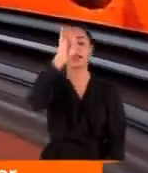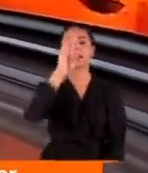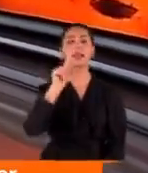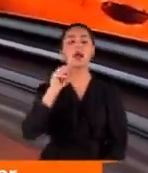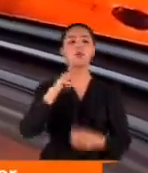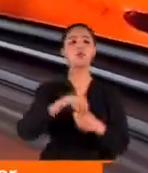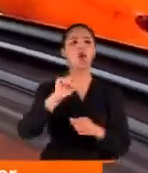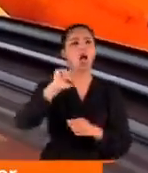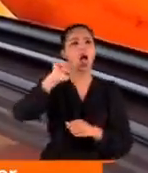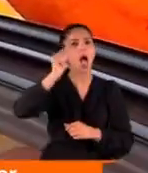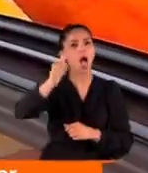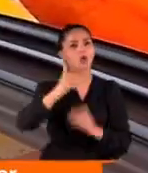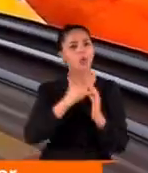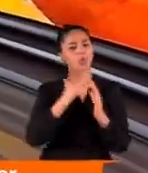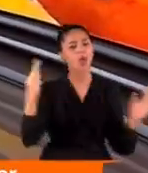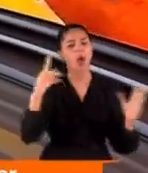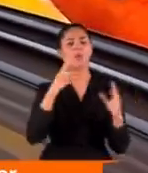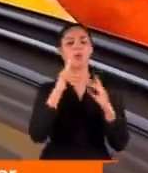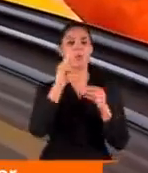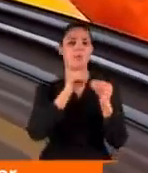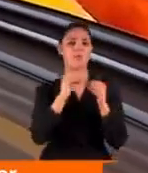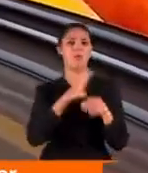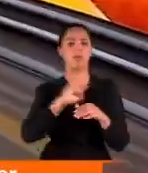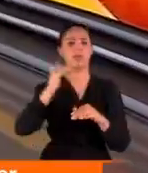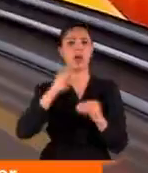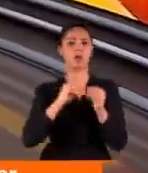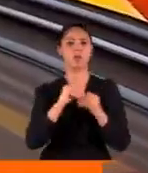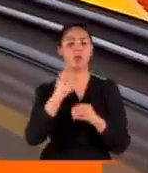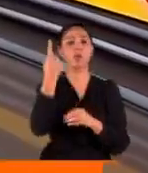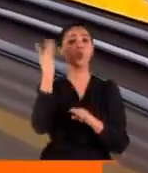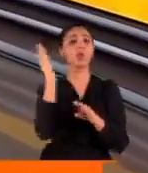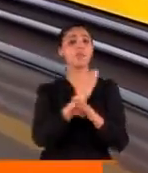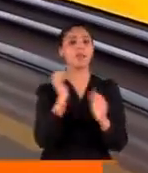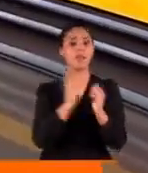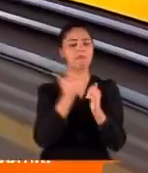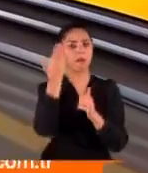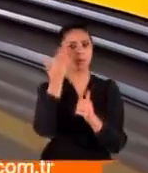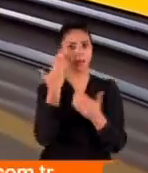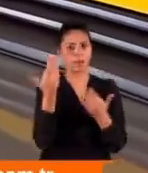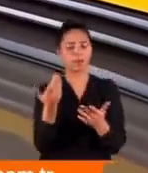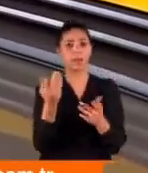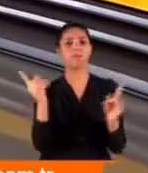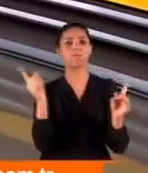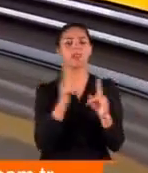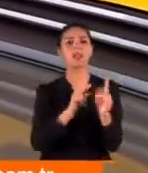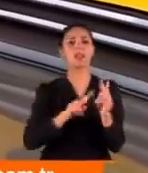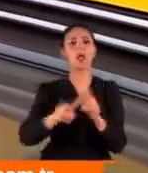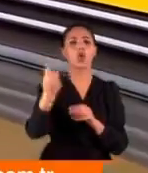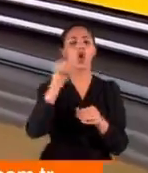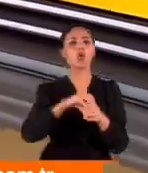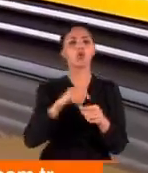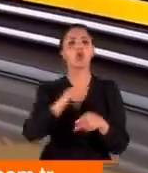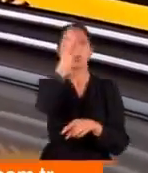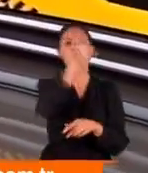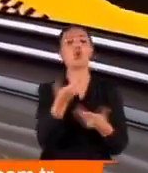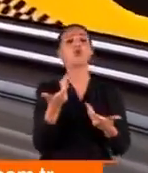İstanbul'da her geçen gün daha da büyüyen bir kriz var. Taksi krizi. Dün nedenleriyle birlikte ekrana taşımıştık konuyu. Kısa mesafeler için yolcu